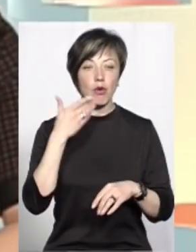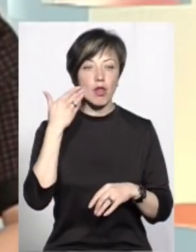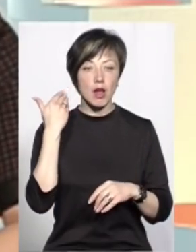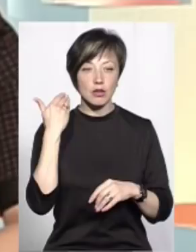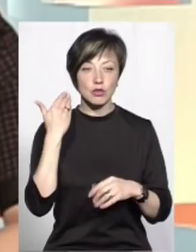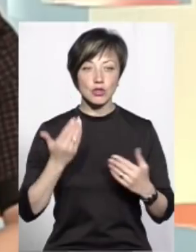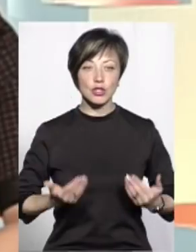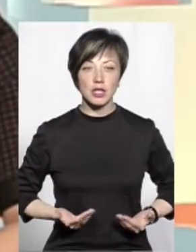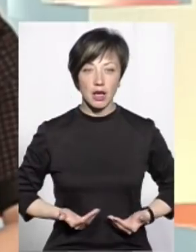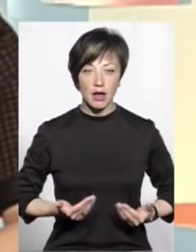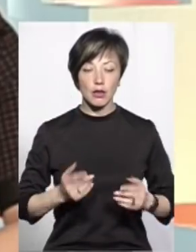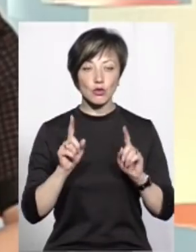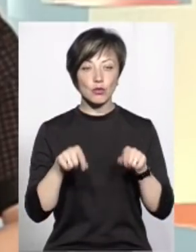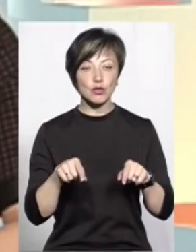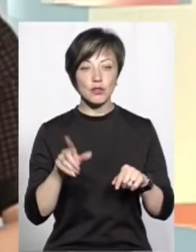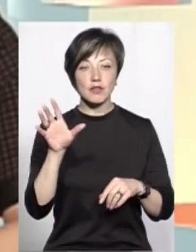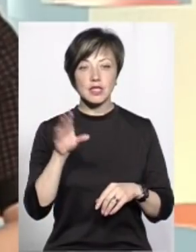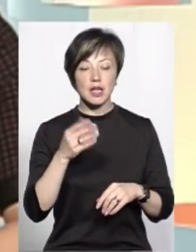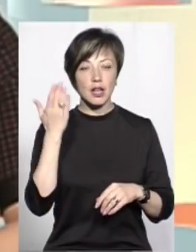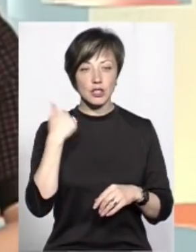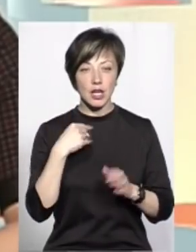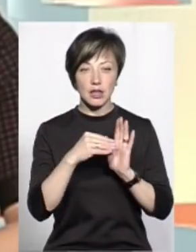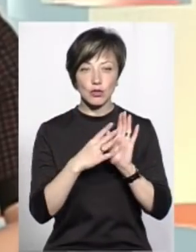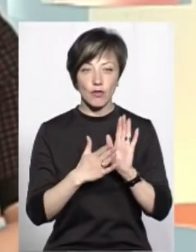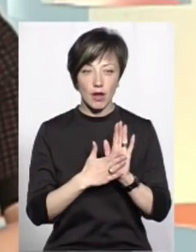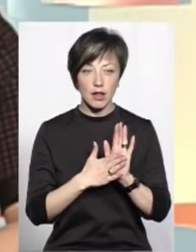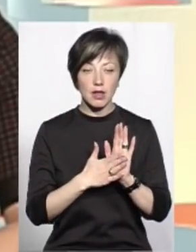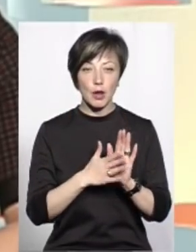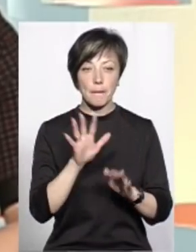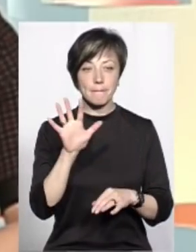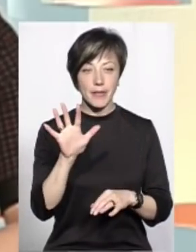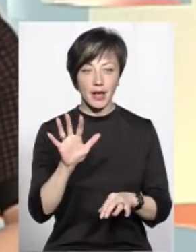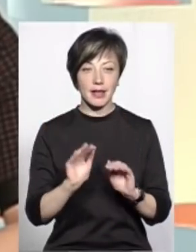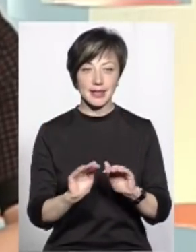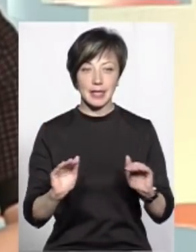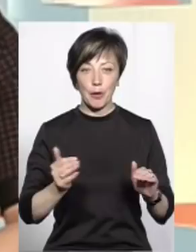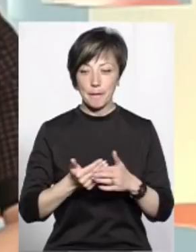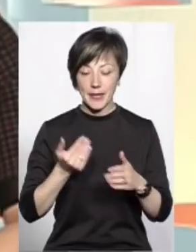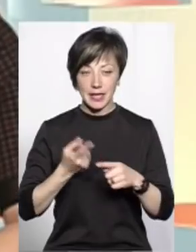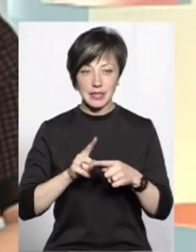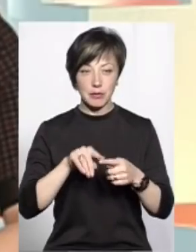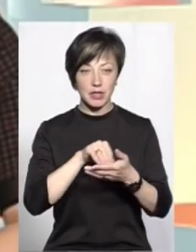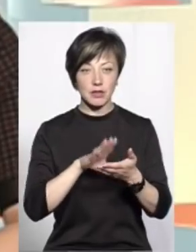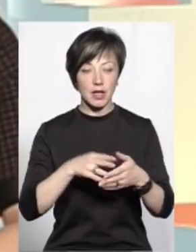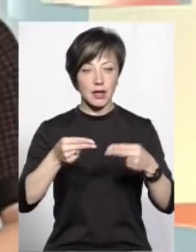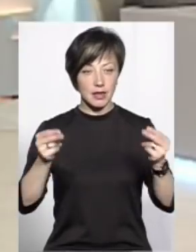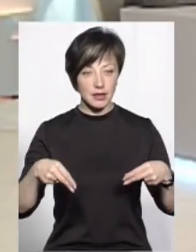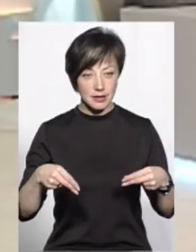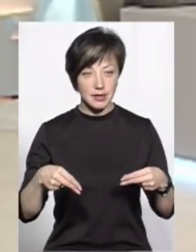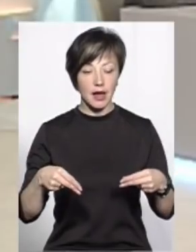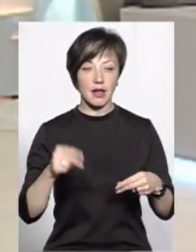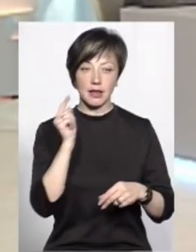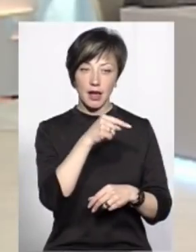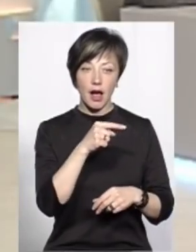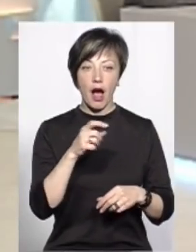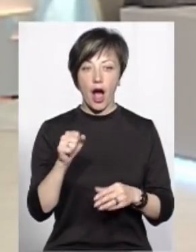полегшує вже життя, тому що всіх раніше я реєструвала 5 дітей, перед цим реєструвала РАКС, так, правильно.